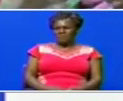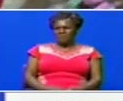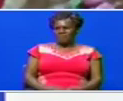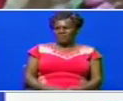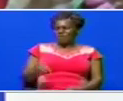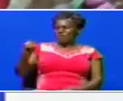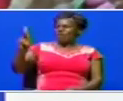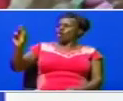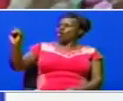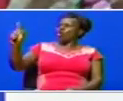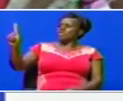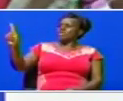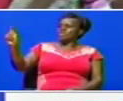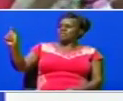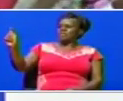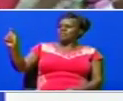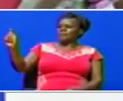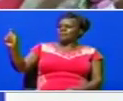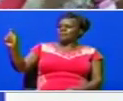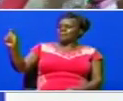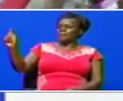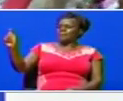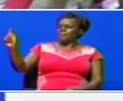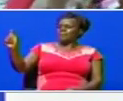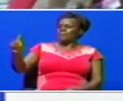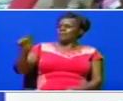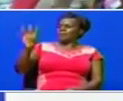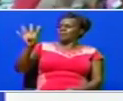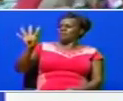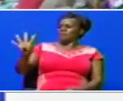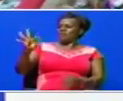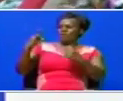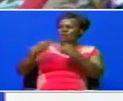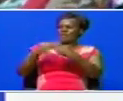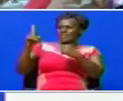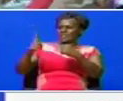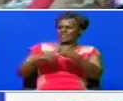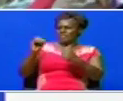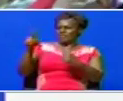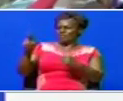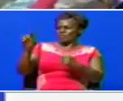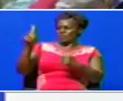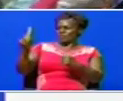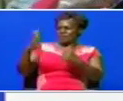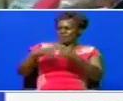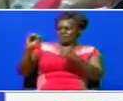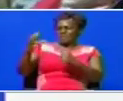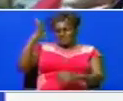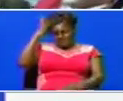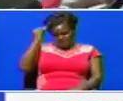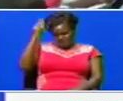John Ekur Okot, Embu 486, 0.19%. Mohamed